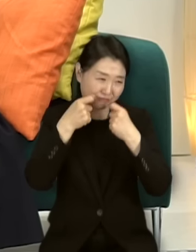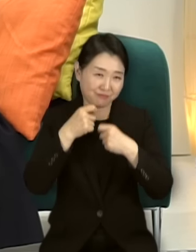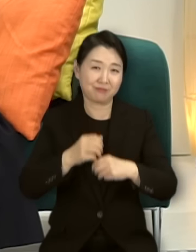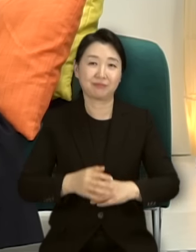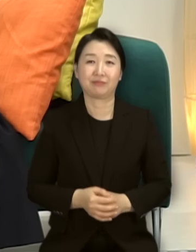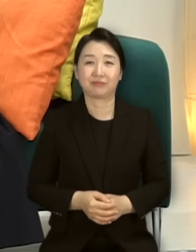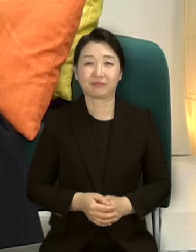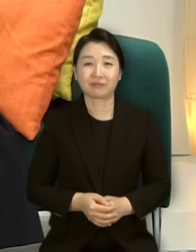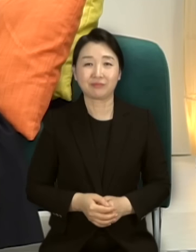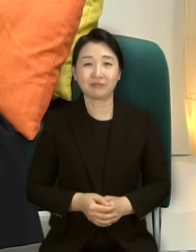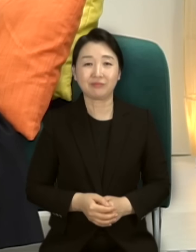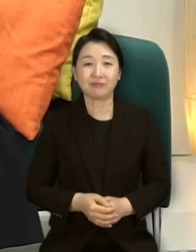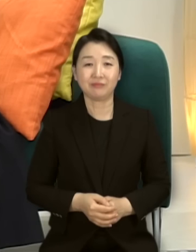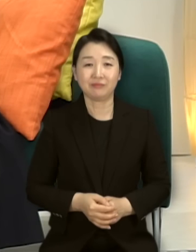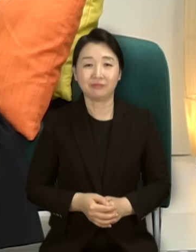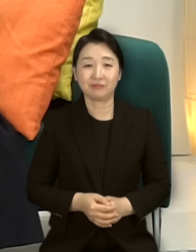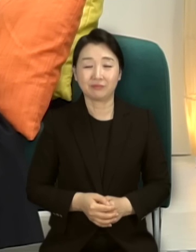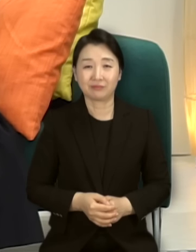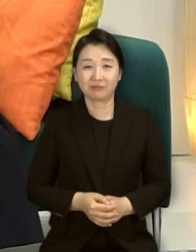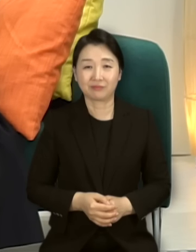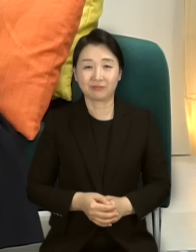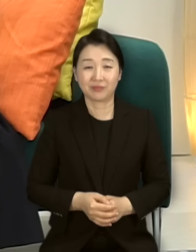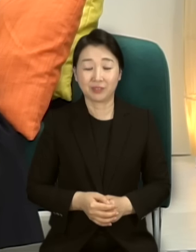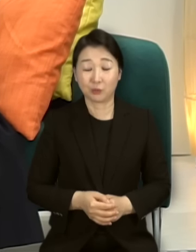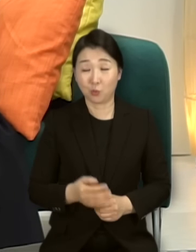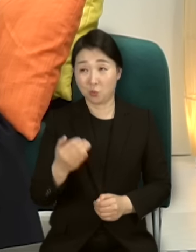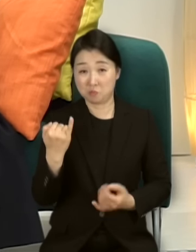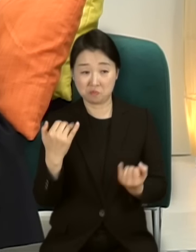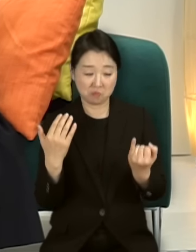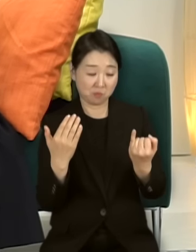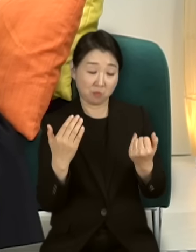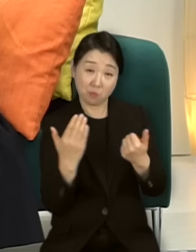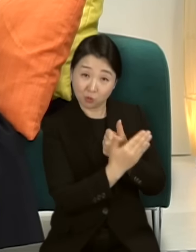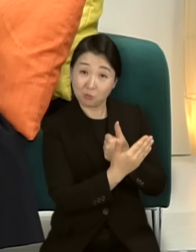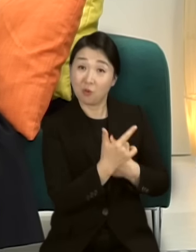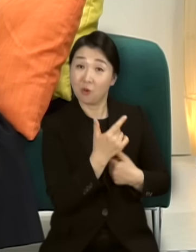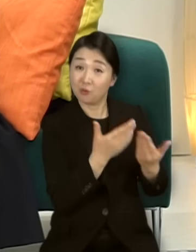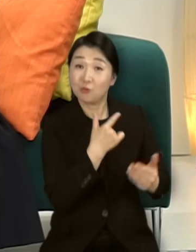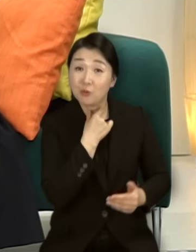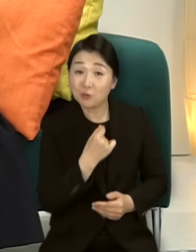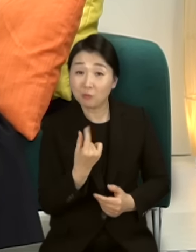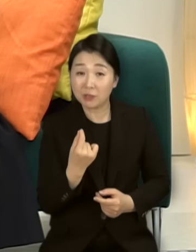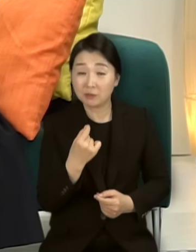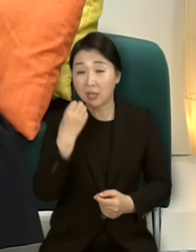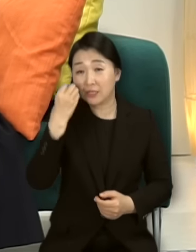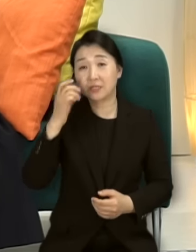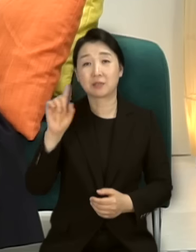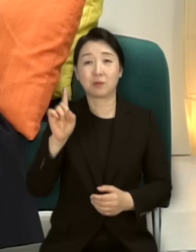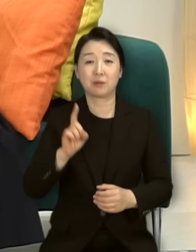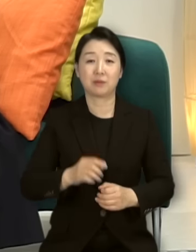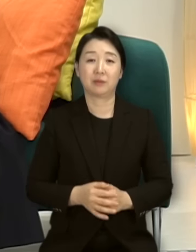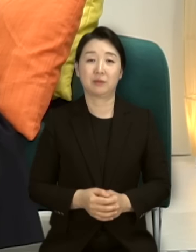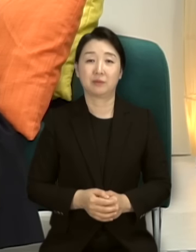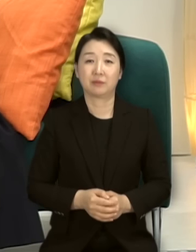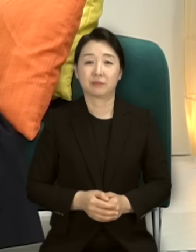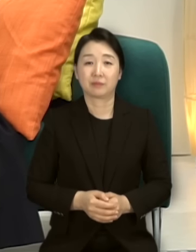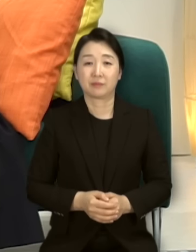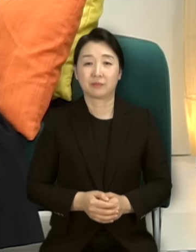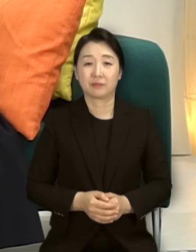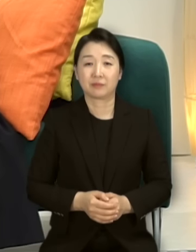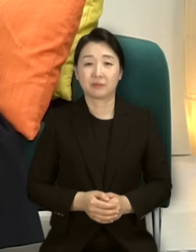가장 신기한게 그 이제 오죽하면 제 친구가 둘이 지나가는데 너무 감사해